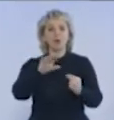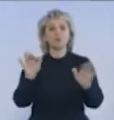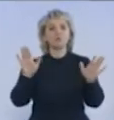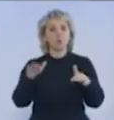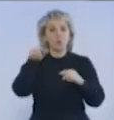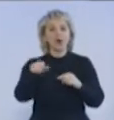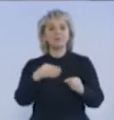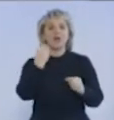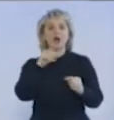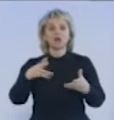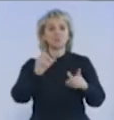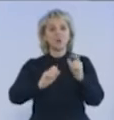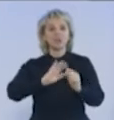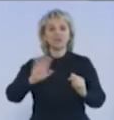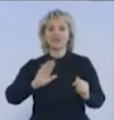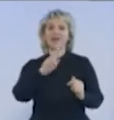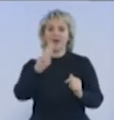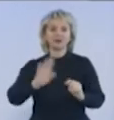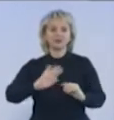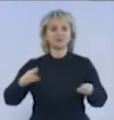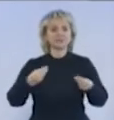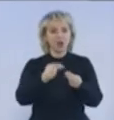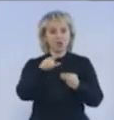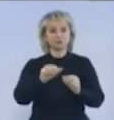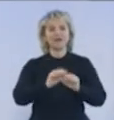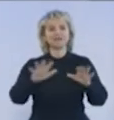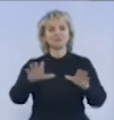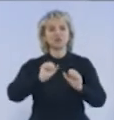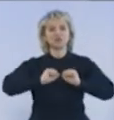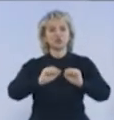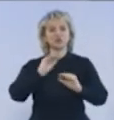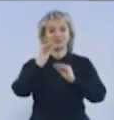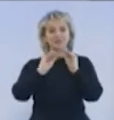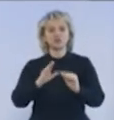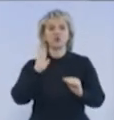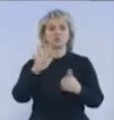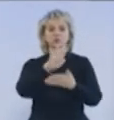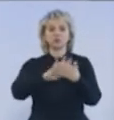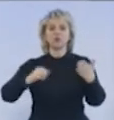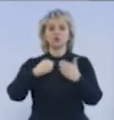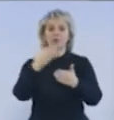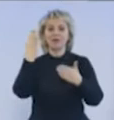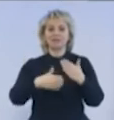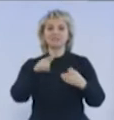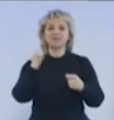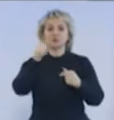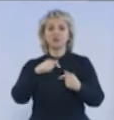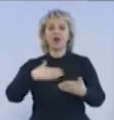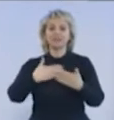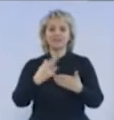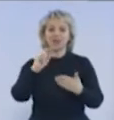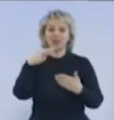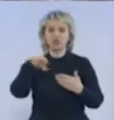мухами. А на качестве молока никак не скажутся. Распыление защитных веществ будут продолжать до конца сезона активности